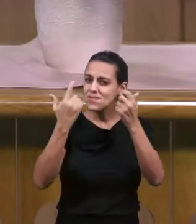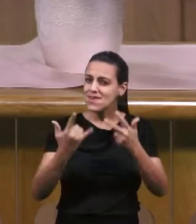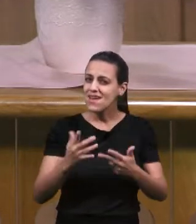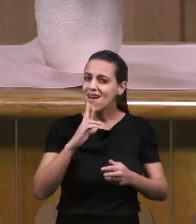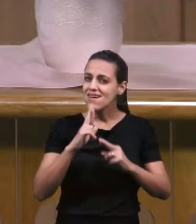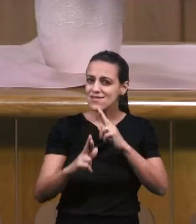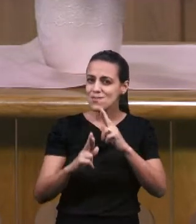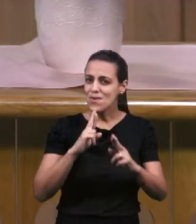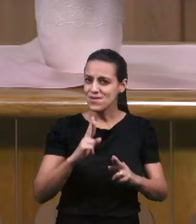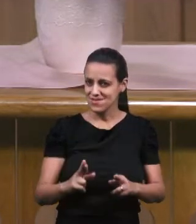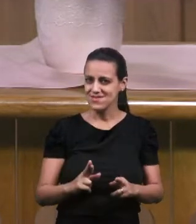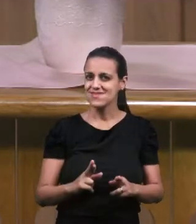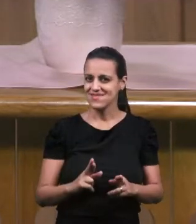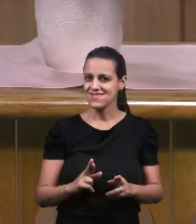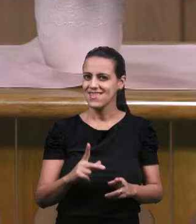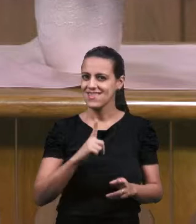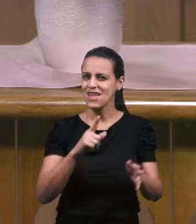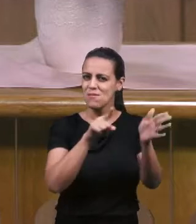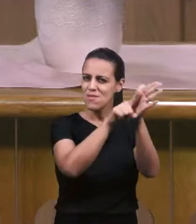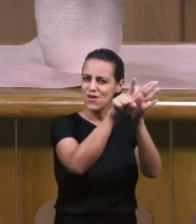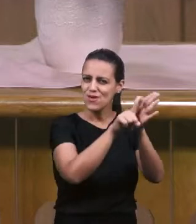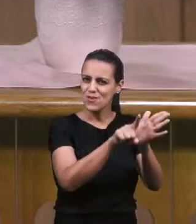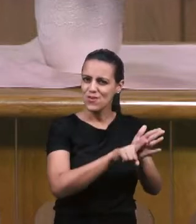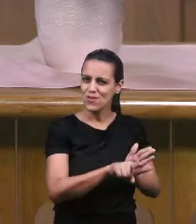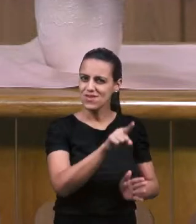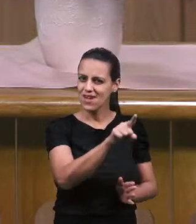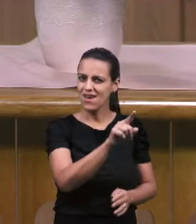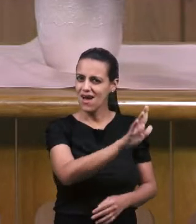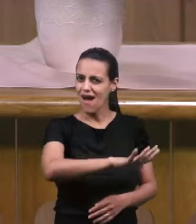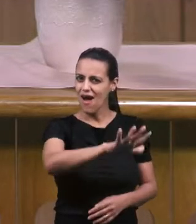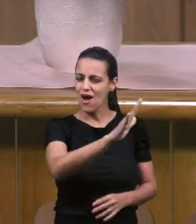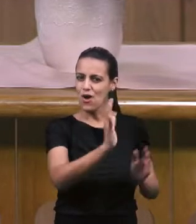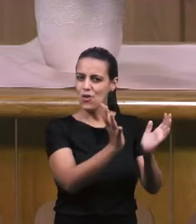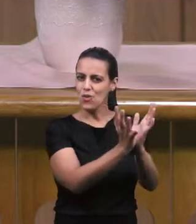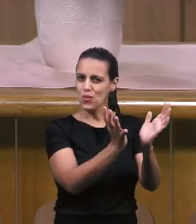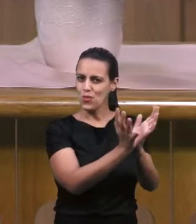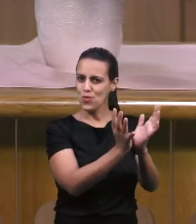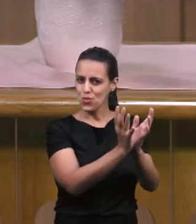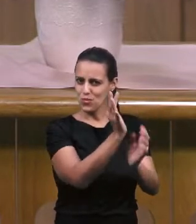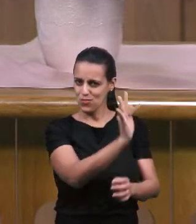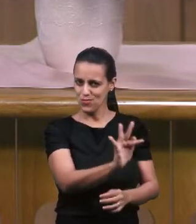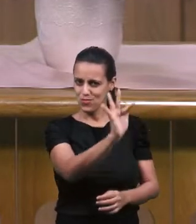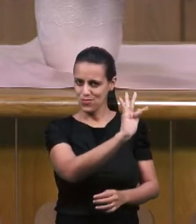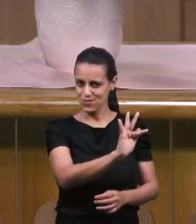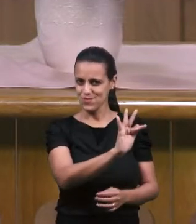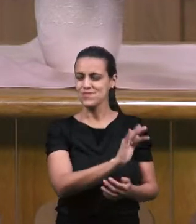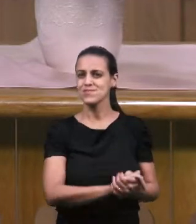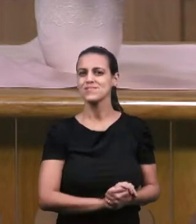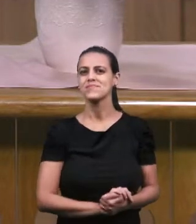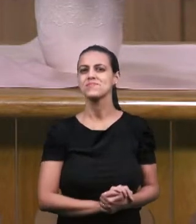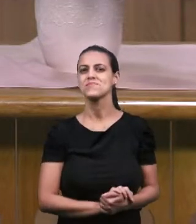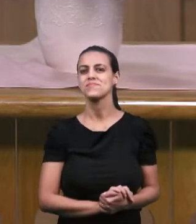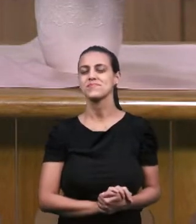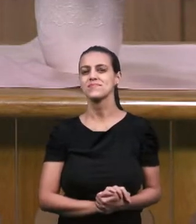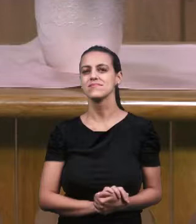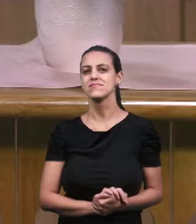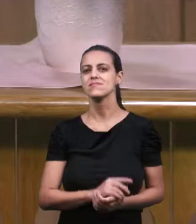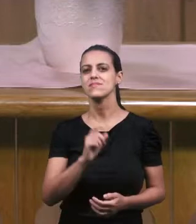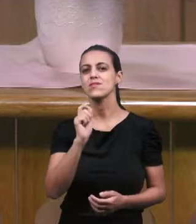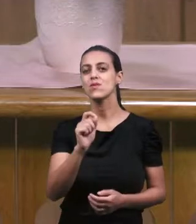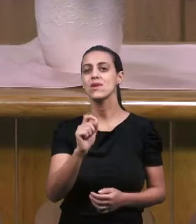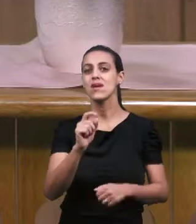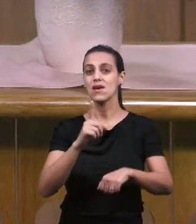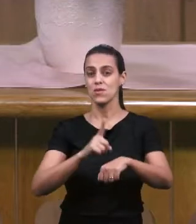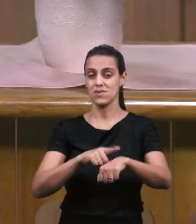de la réponse à une question qui a été posée aux universitaires, que par rapport au temps de la réforme,